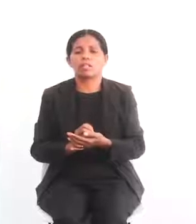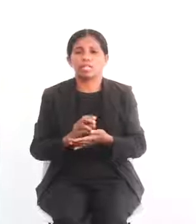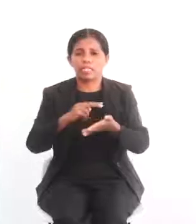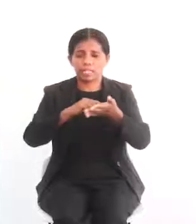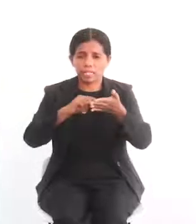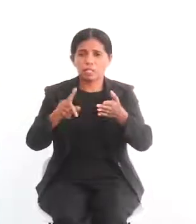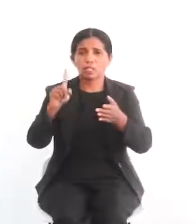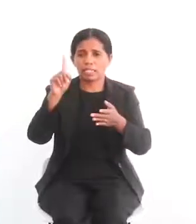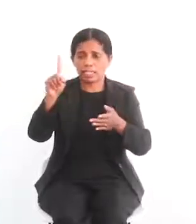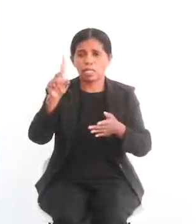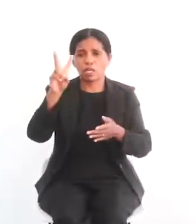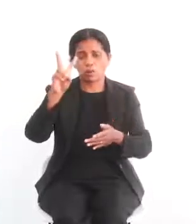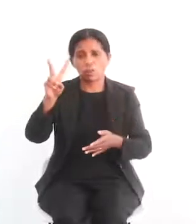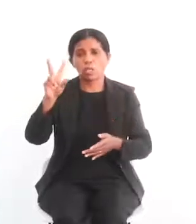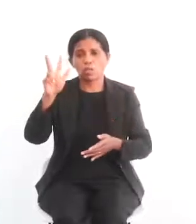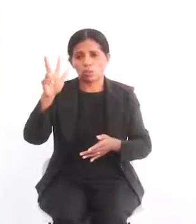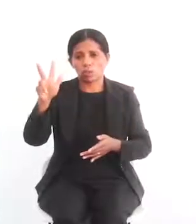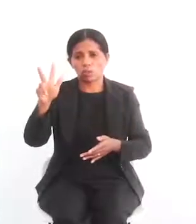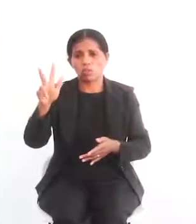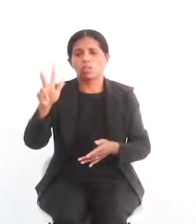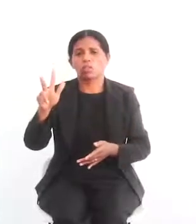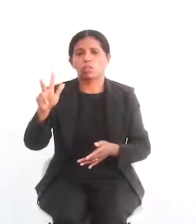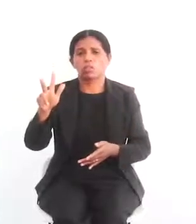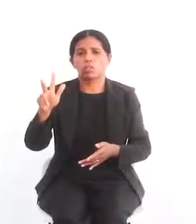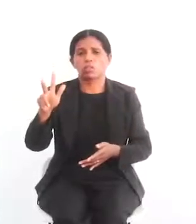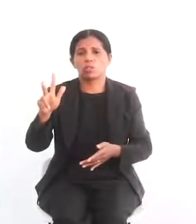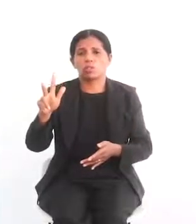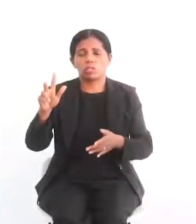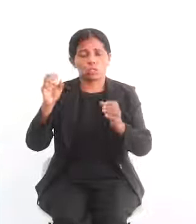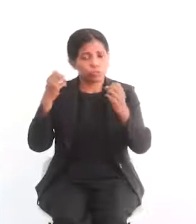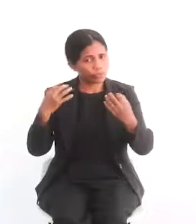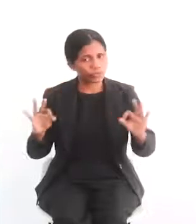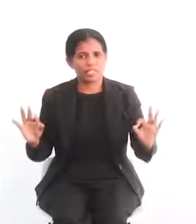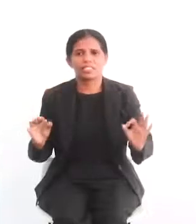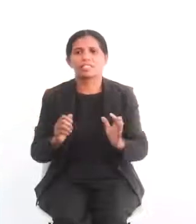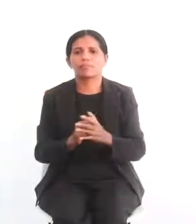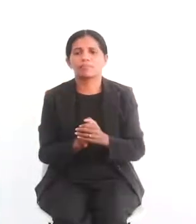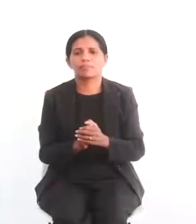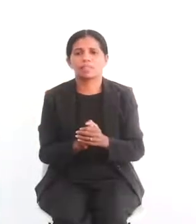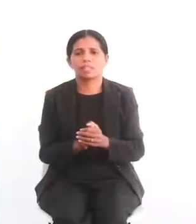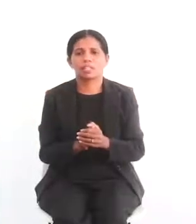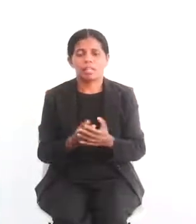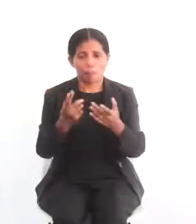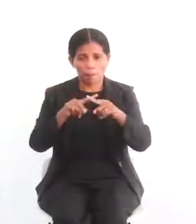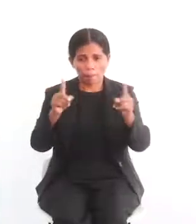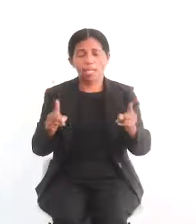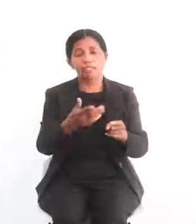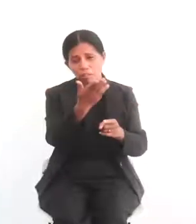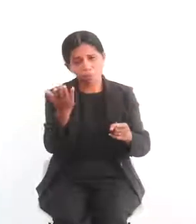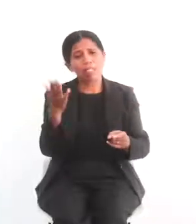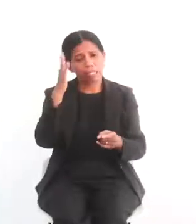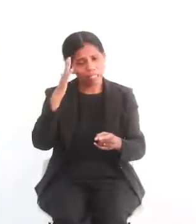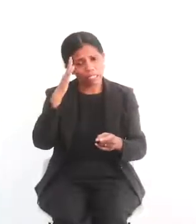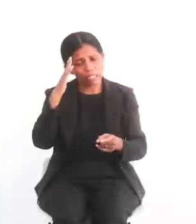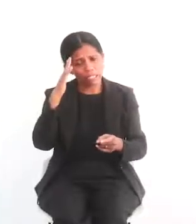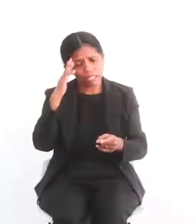hu si ida, rua, tolu, to infinidade, ka rohan lai. Mai be alin sira hatene kalai,